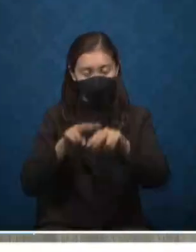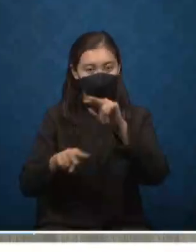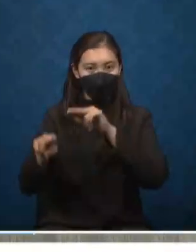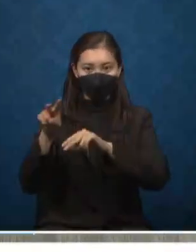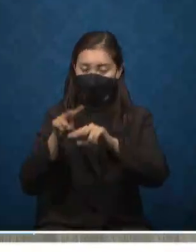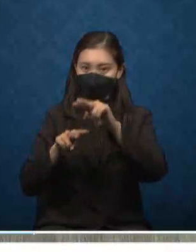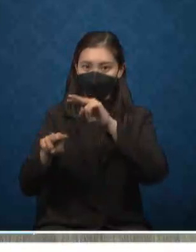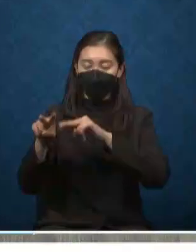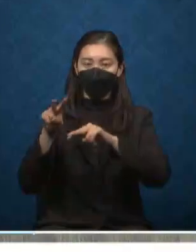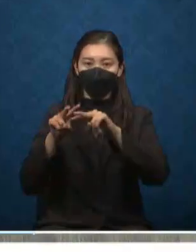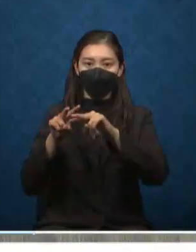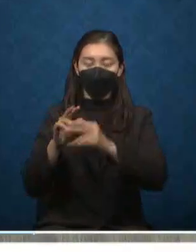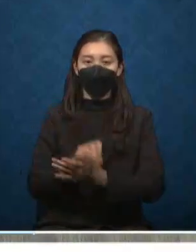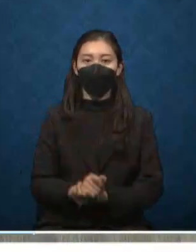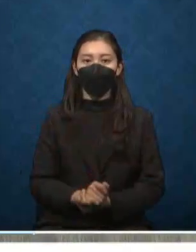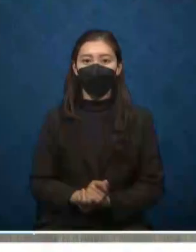ทั้งจะรักษาไว้